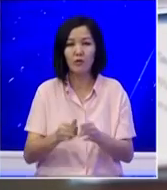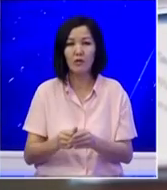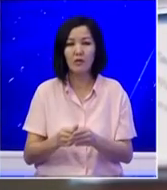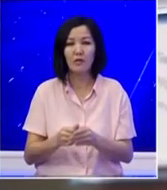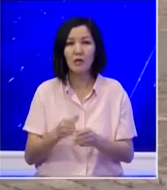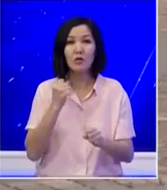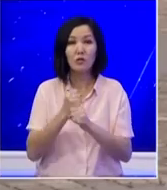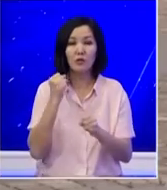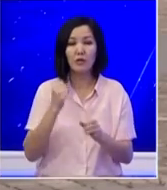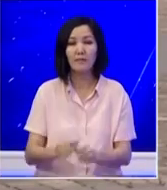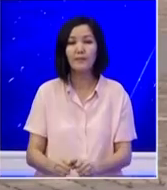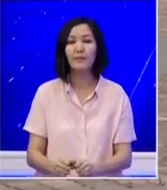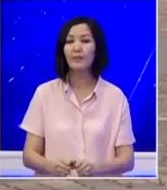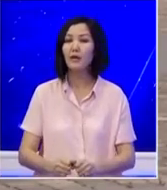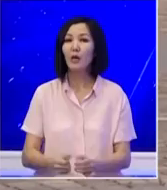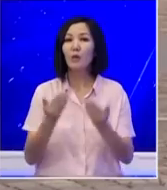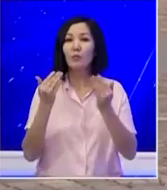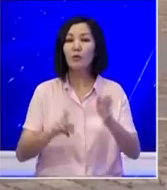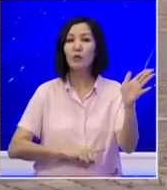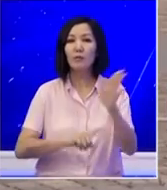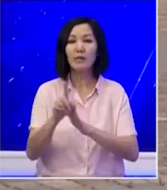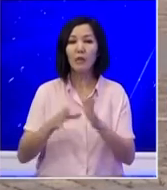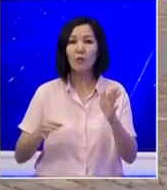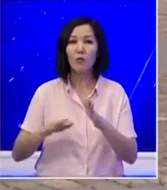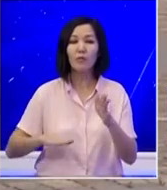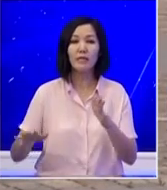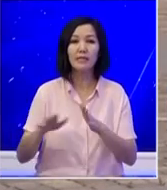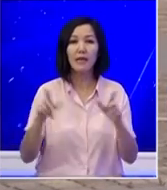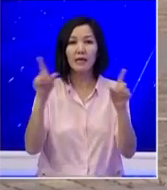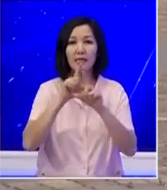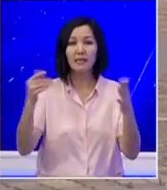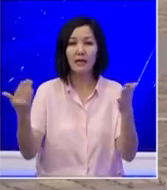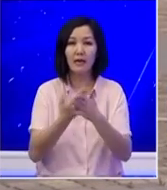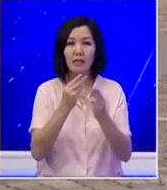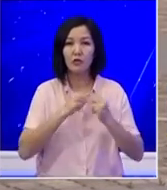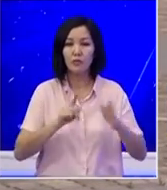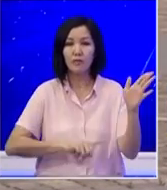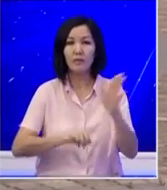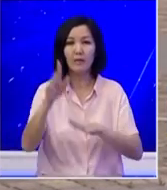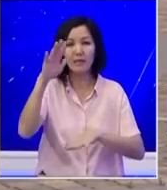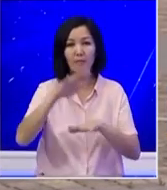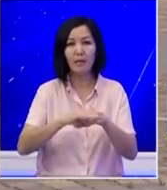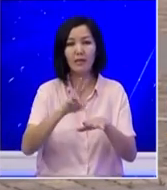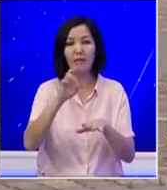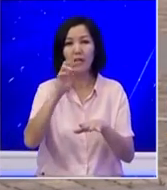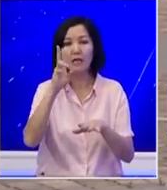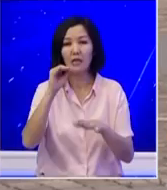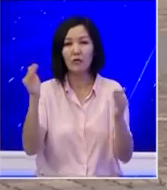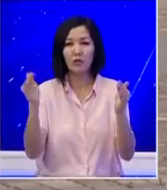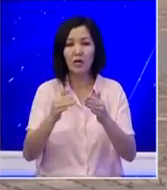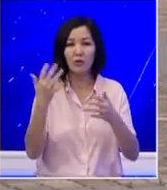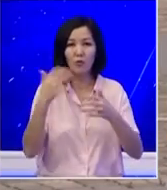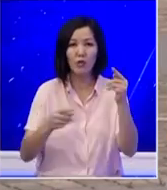Жесткий. Бүгіннен бастап облыс аумағындағы бірнеше нысандар жұмысын қайта бастады. Ол банктер, нотариустер және шағын және